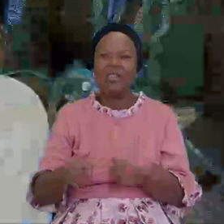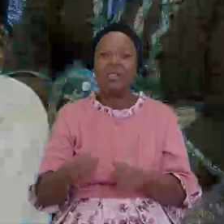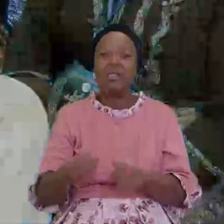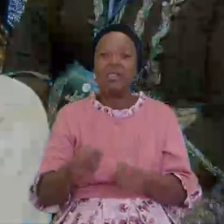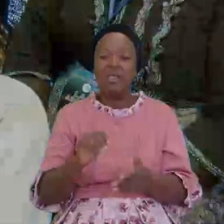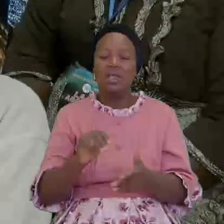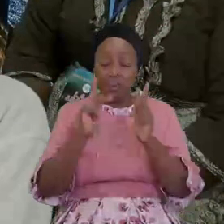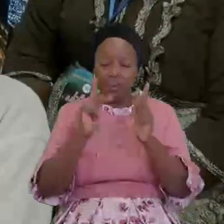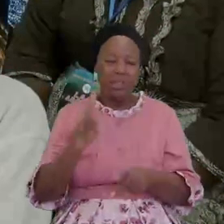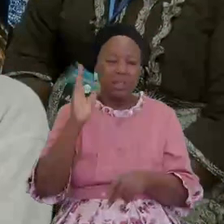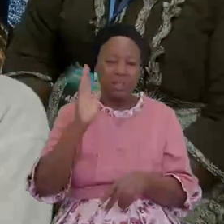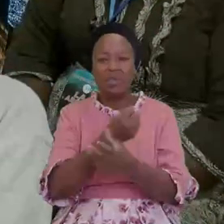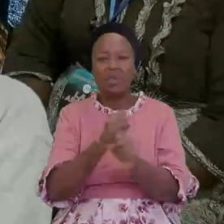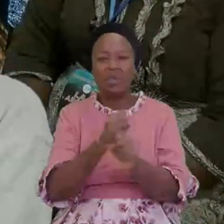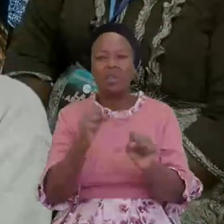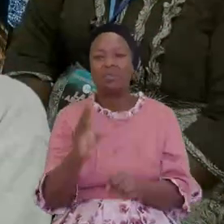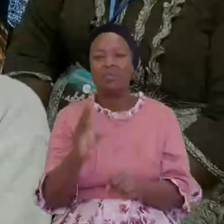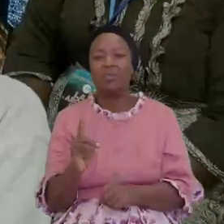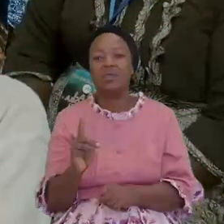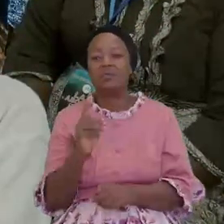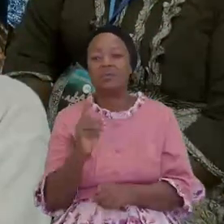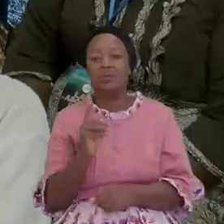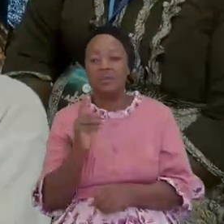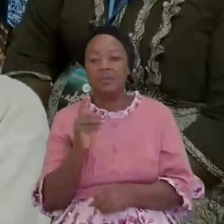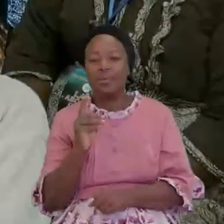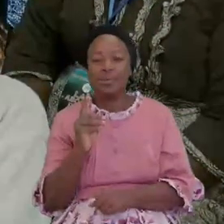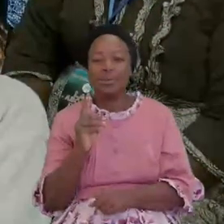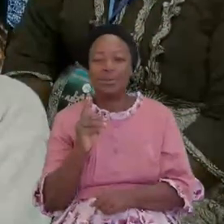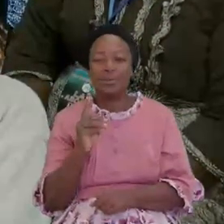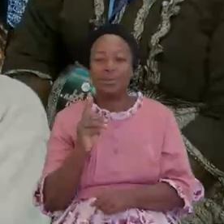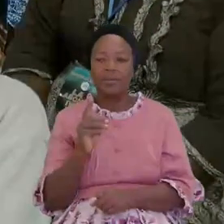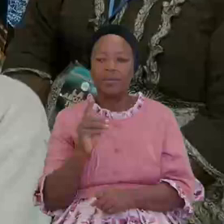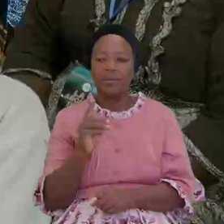après avoir cru, il est baptisé et il sera sauvé.